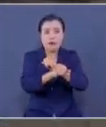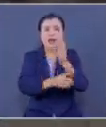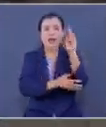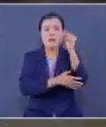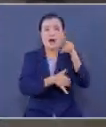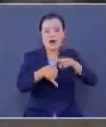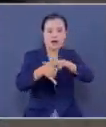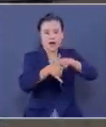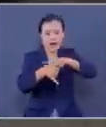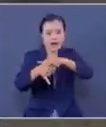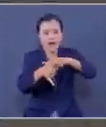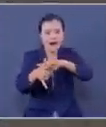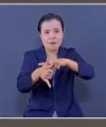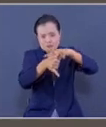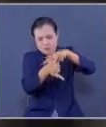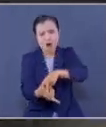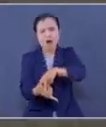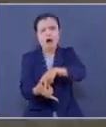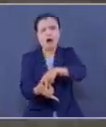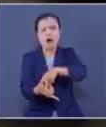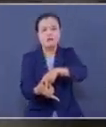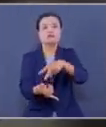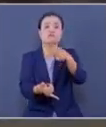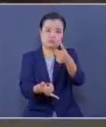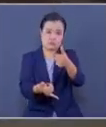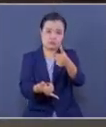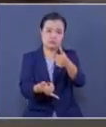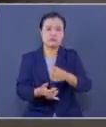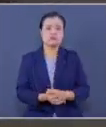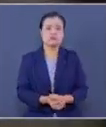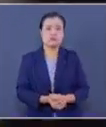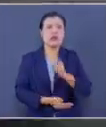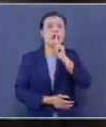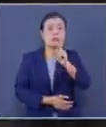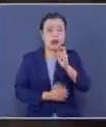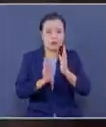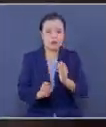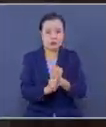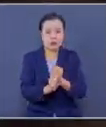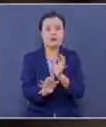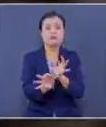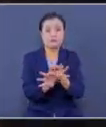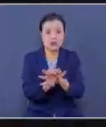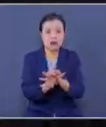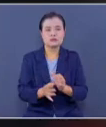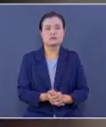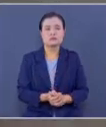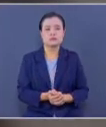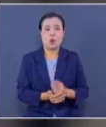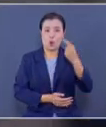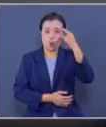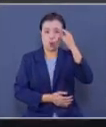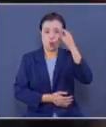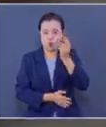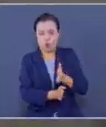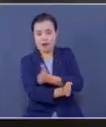เนี่ยเกี่ยวตัวเขากดลงกับพื้นได้สำเร็จครับสอบถามกับพนักงานธนาคารคนนึงนะครับทราบว่าก่อน